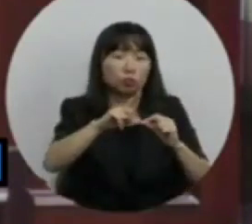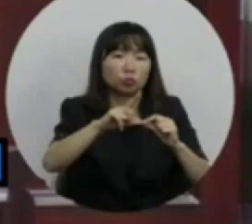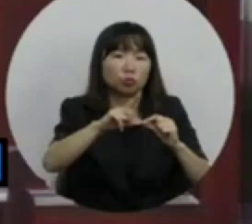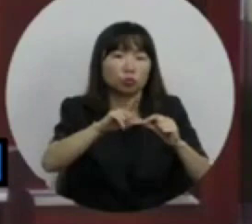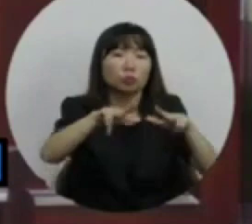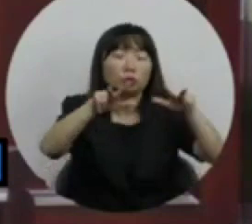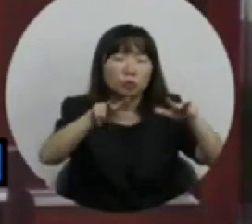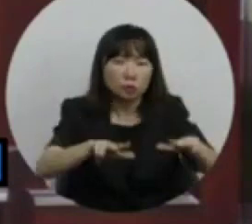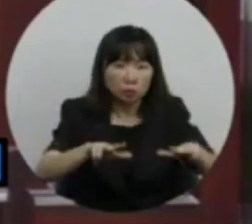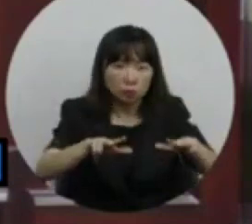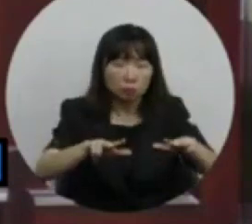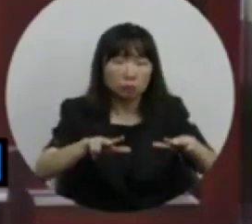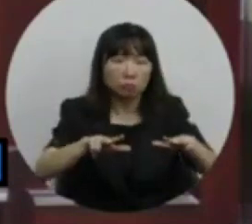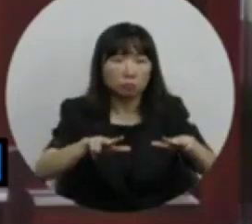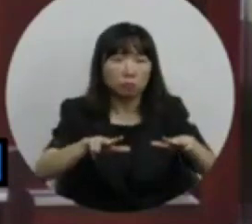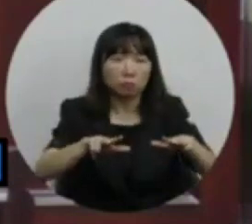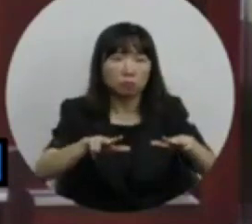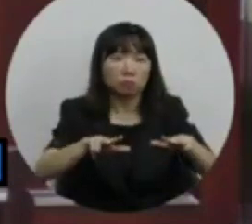지금